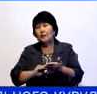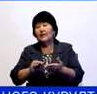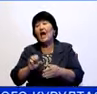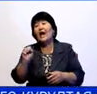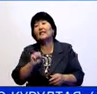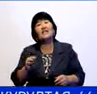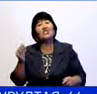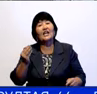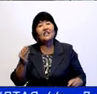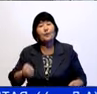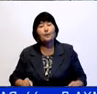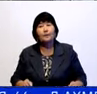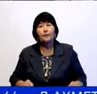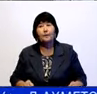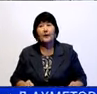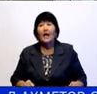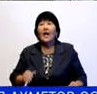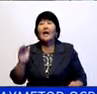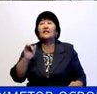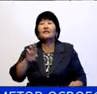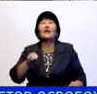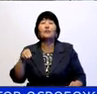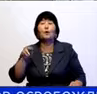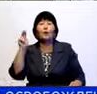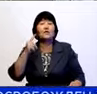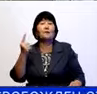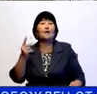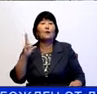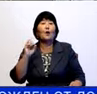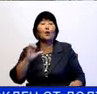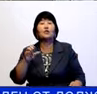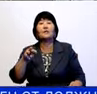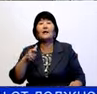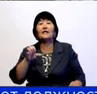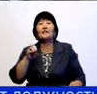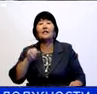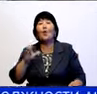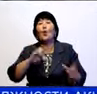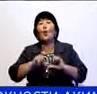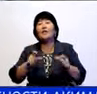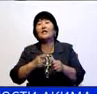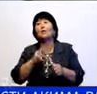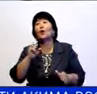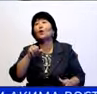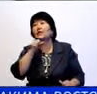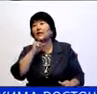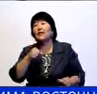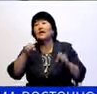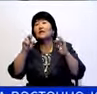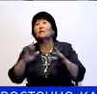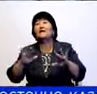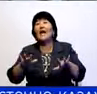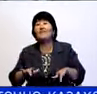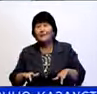Айданы Шахислам. София Темирбулат учится на первом курсе магистратуры университета имени Коркут-Ата по специальности